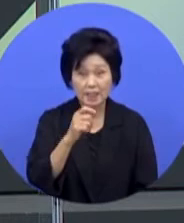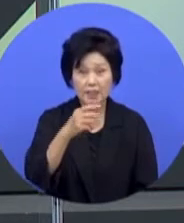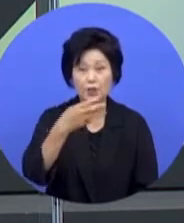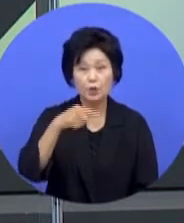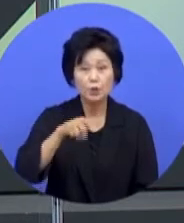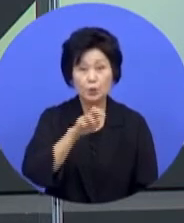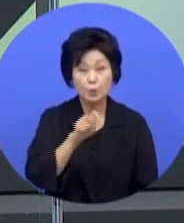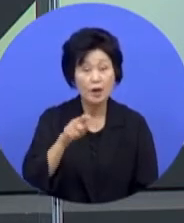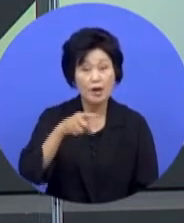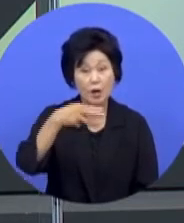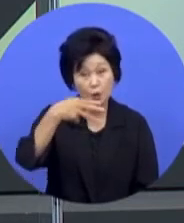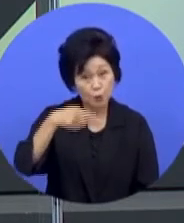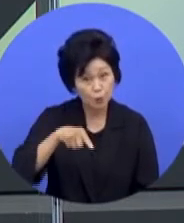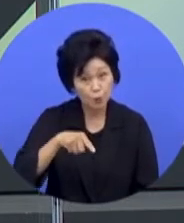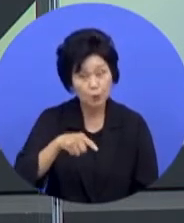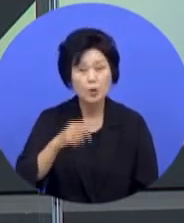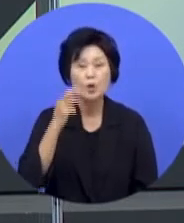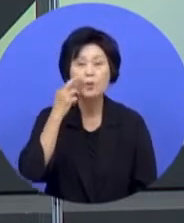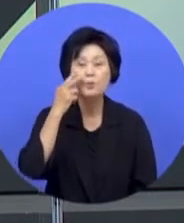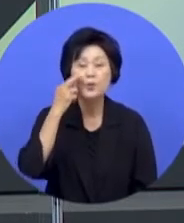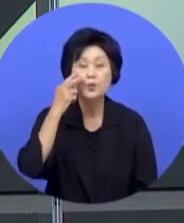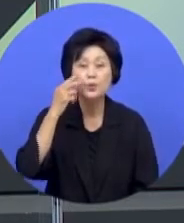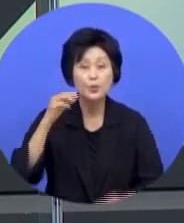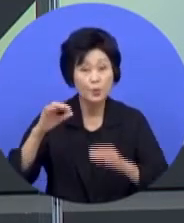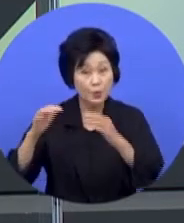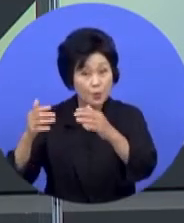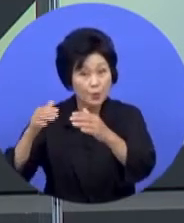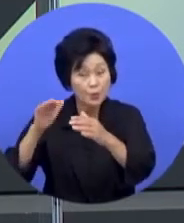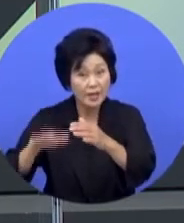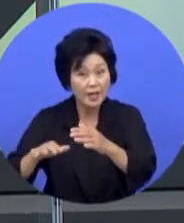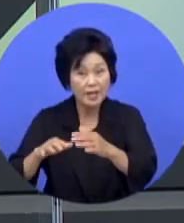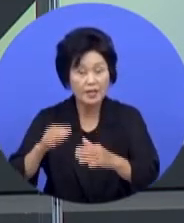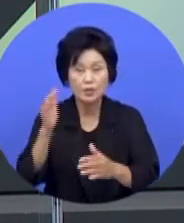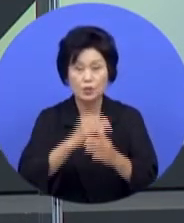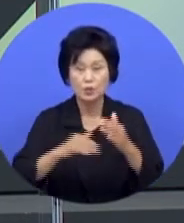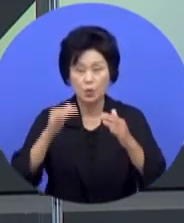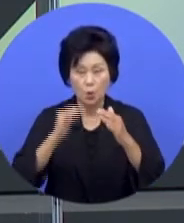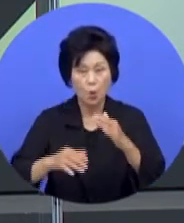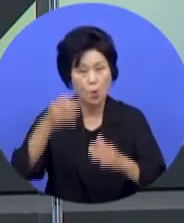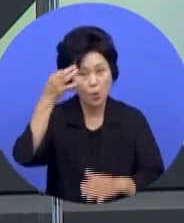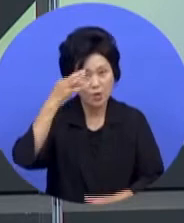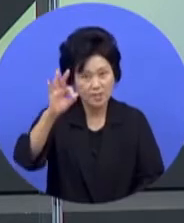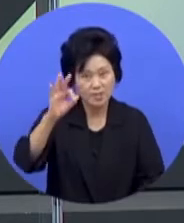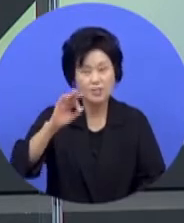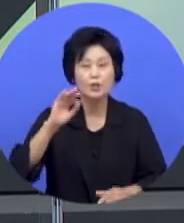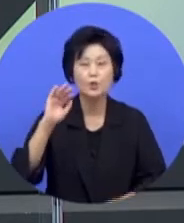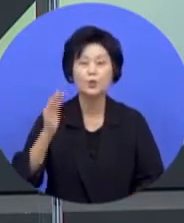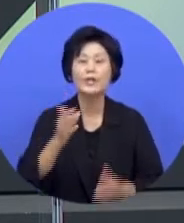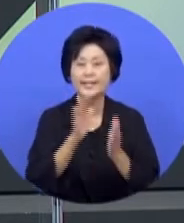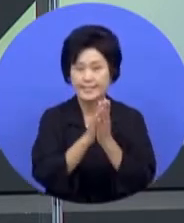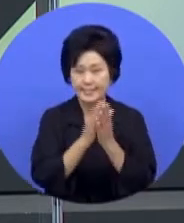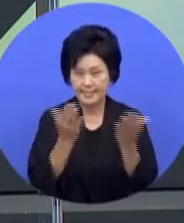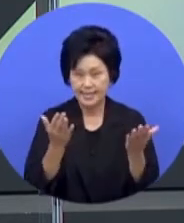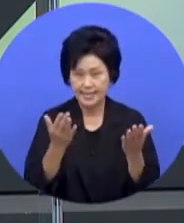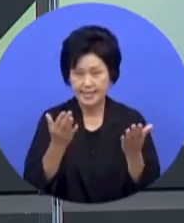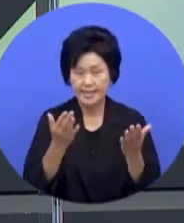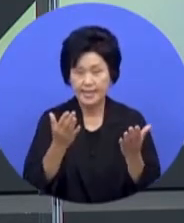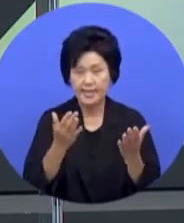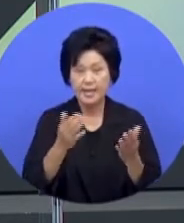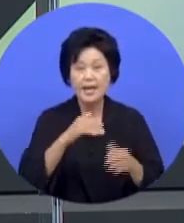뭐 미국에서도 이제 공인된 것이고요. 네. 우리 한국에서도 많은 학교들이 하고 있는데 네. 저희가 볼 때는 이제